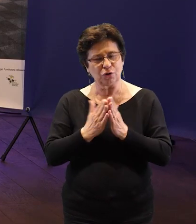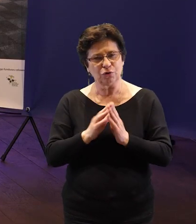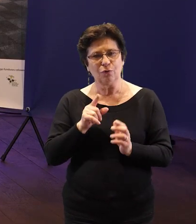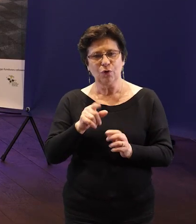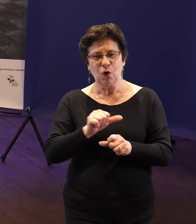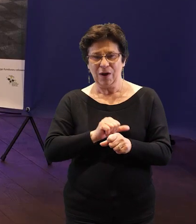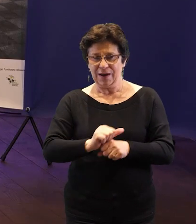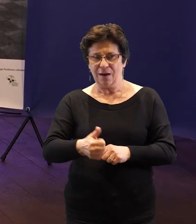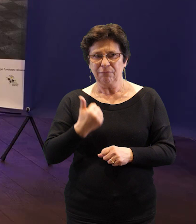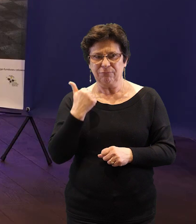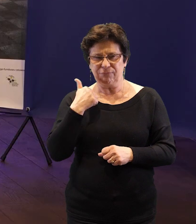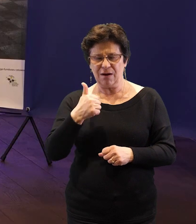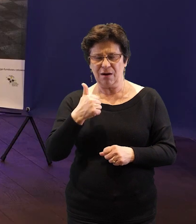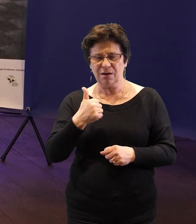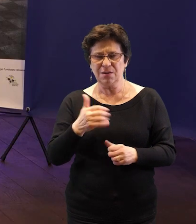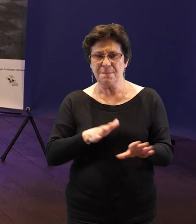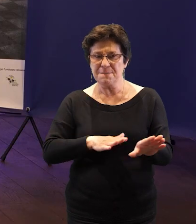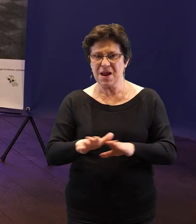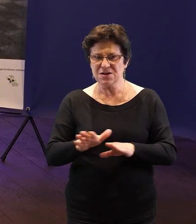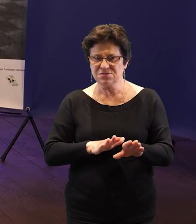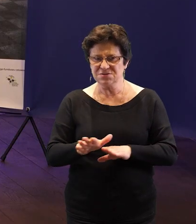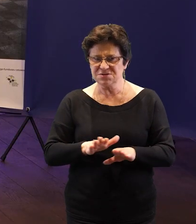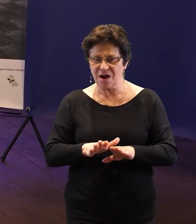znakomite miejsce, żeby o książkach porozmawiać.